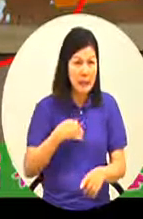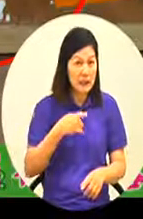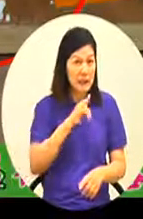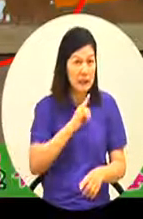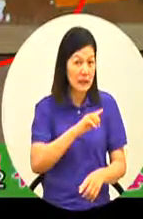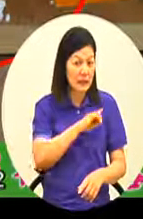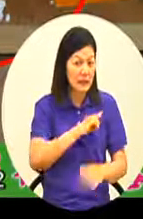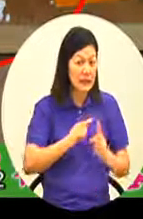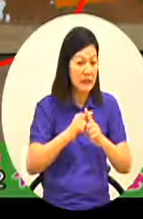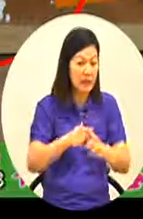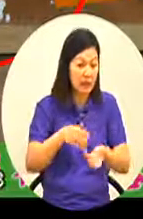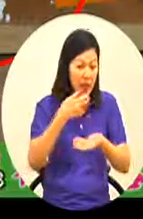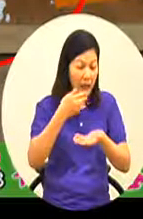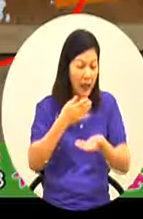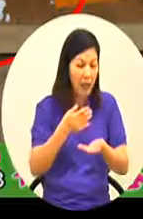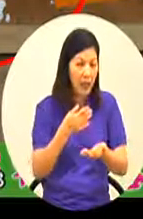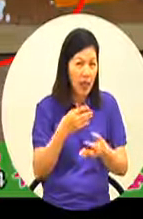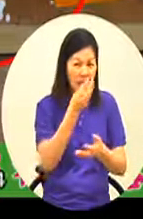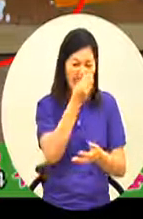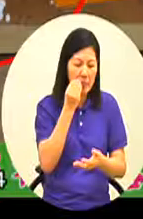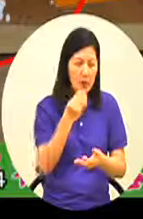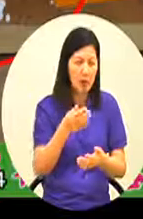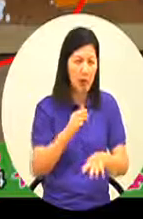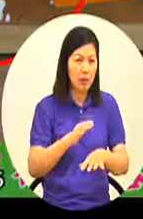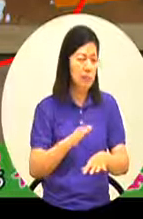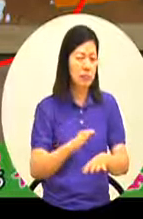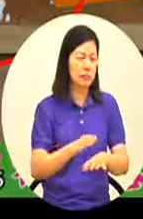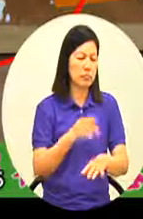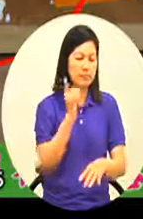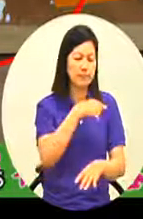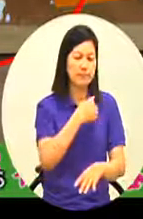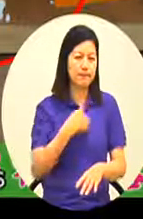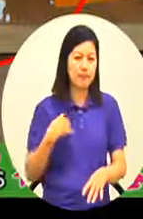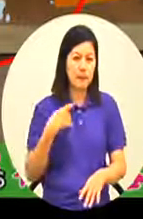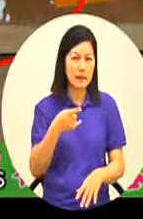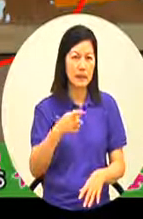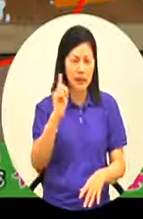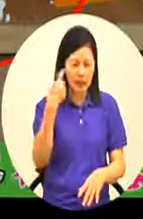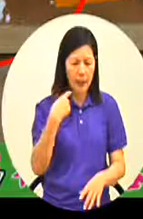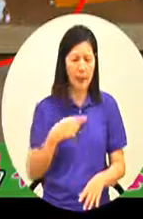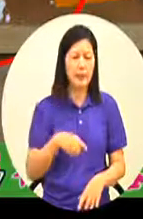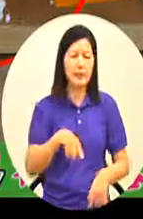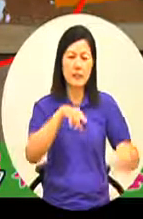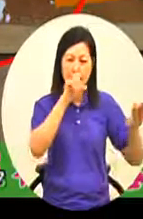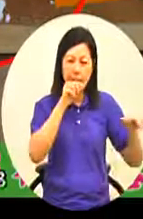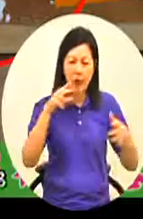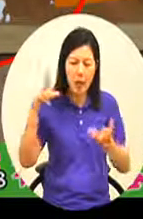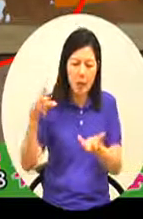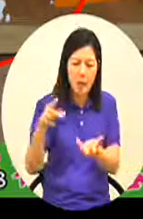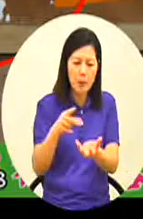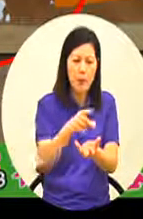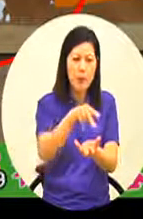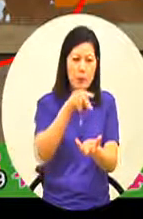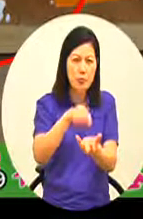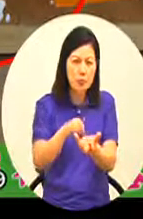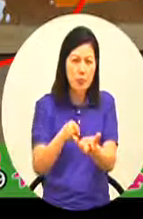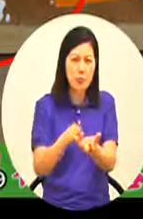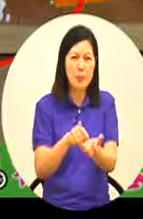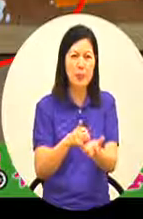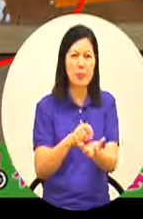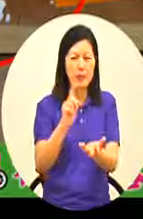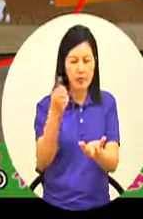吃干嘛死的吗？不可能嘛！这是什么因素？就是小鸟飞进来，这